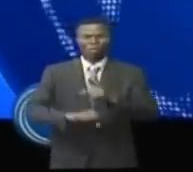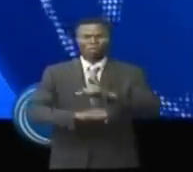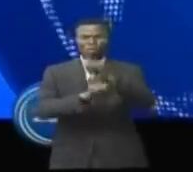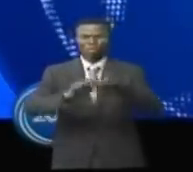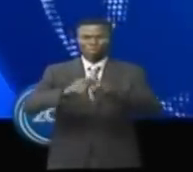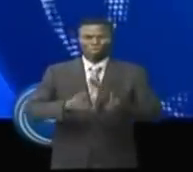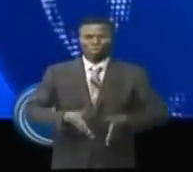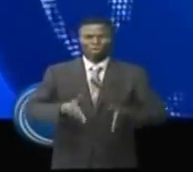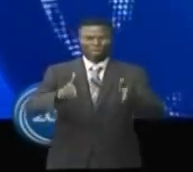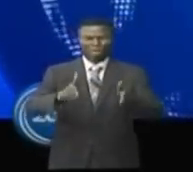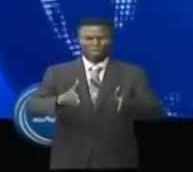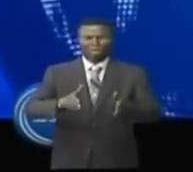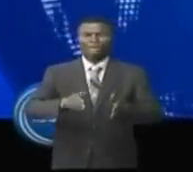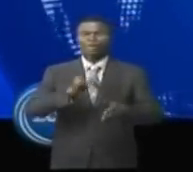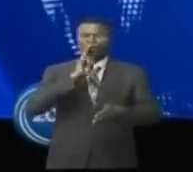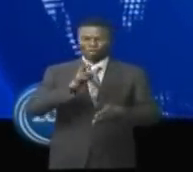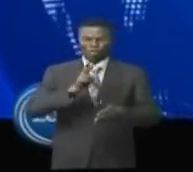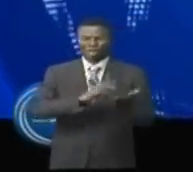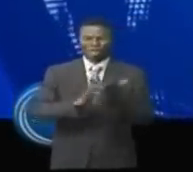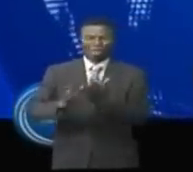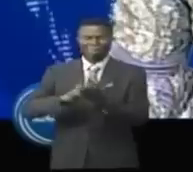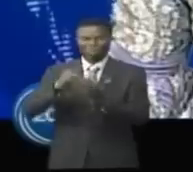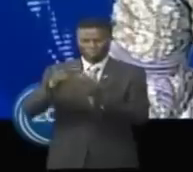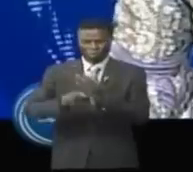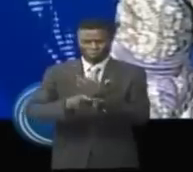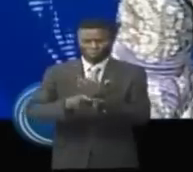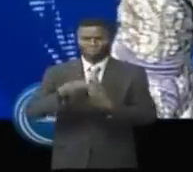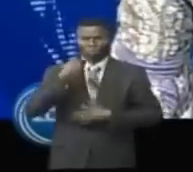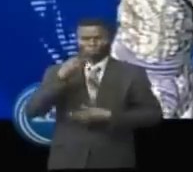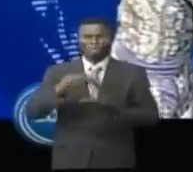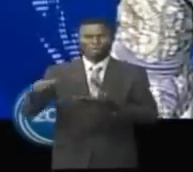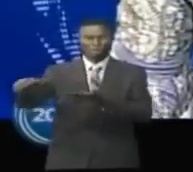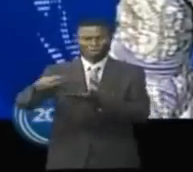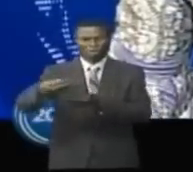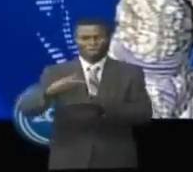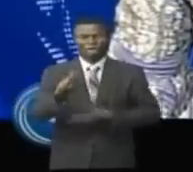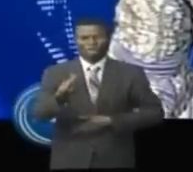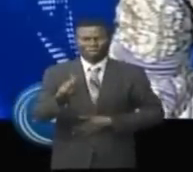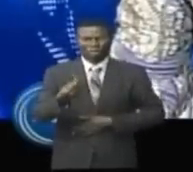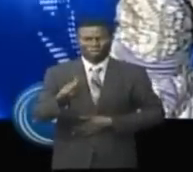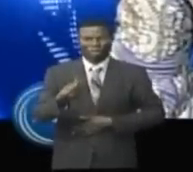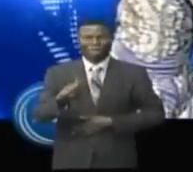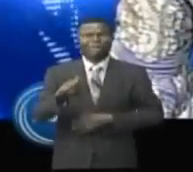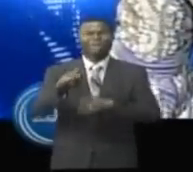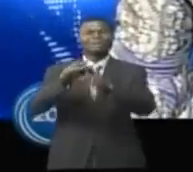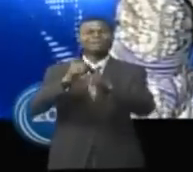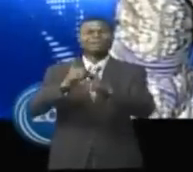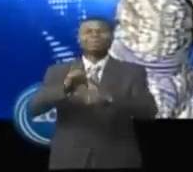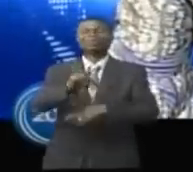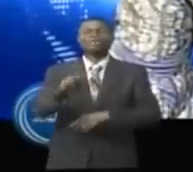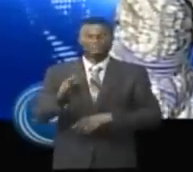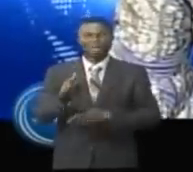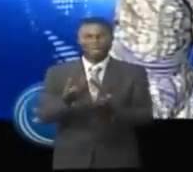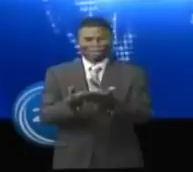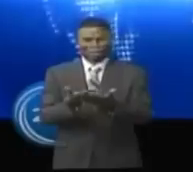routier annuellement élaborés. Vous parlez de la mobilisation des financements. Auprès de qui vous collectez cet